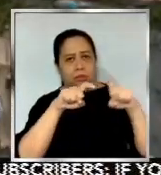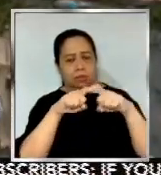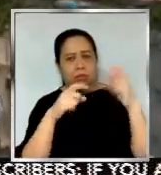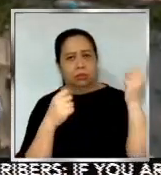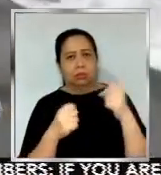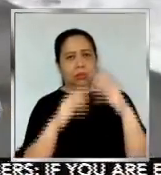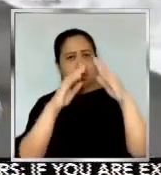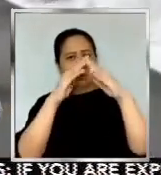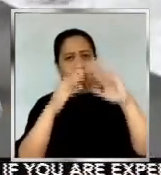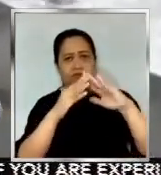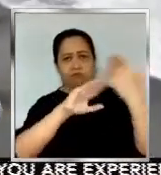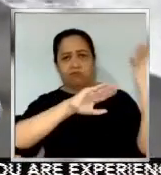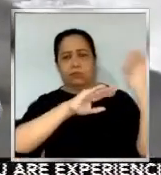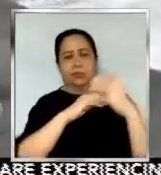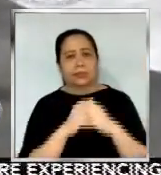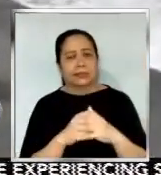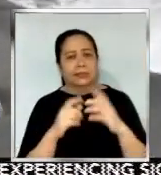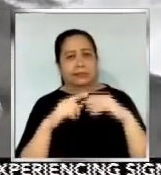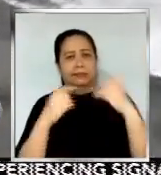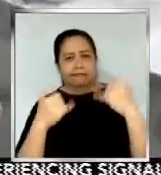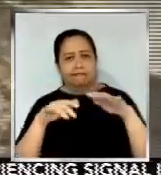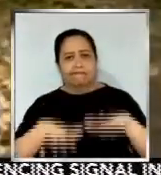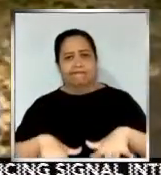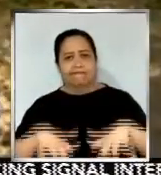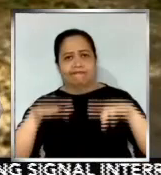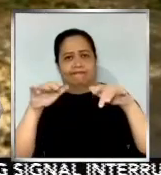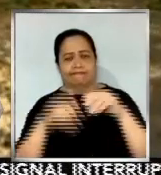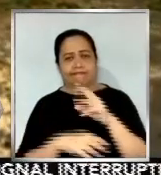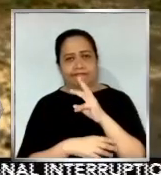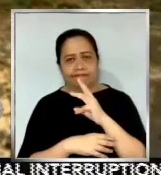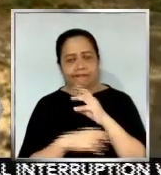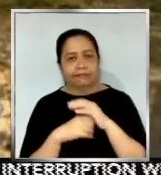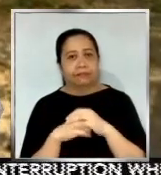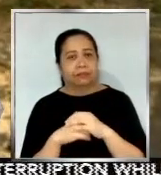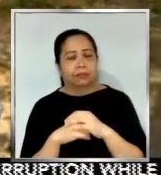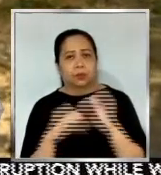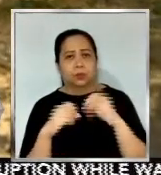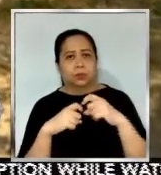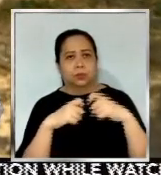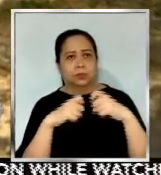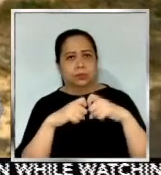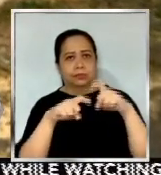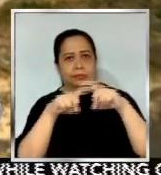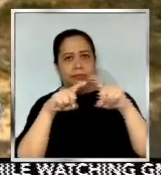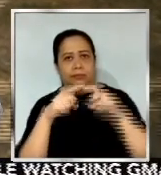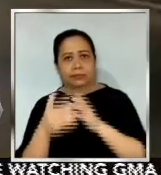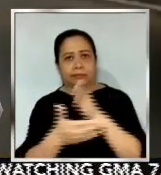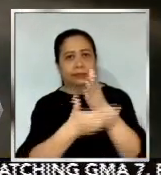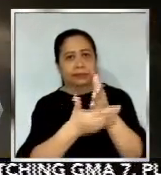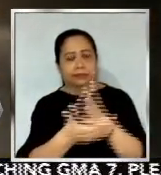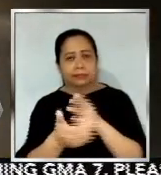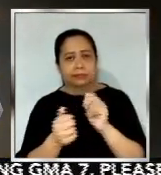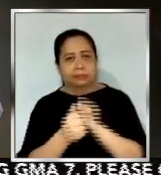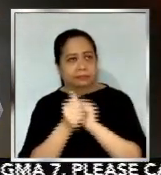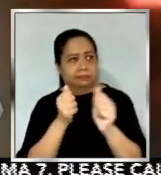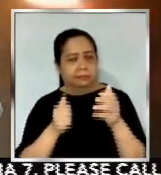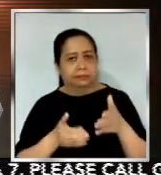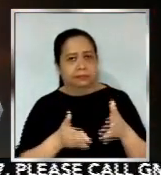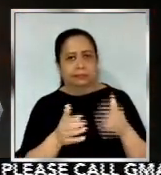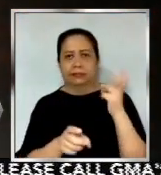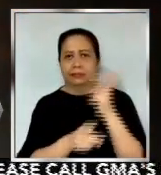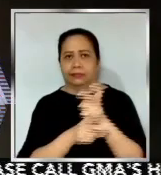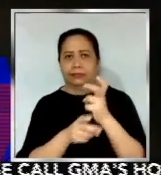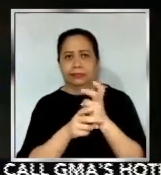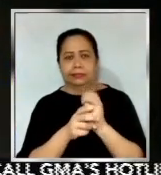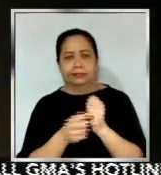na wasak at lubog pa rin sa baha. Wala rin kuryente sa ilang lugar na aming nadaanan. Nahirapan pa sa pagtawid ang